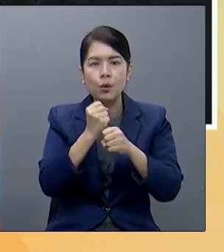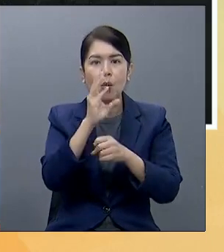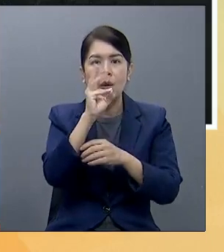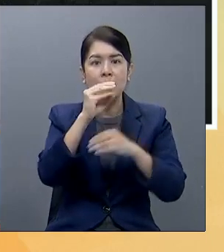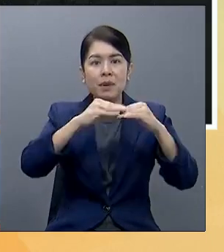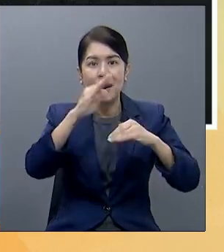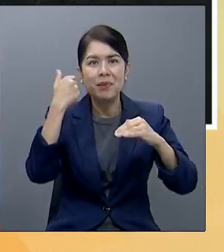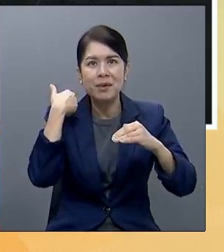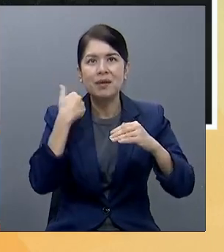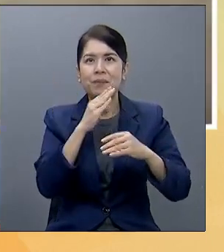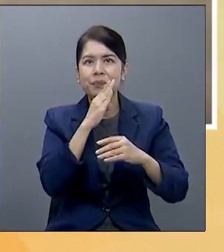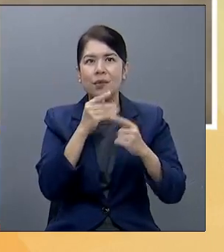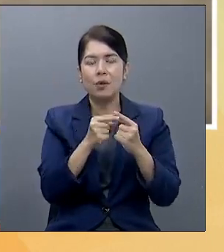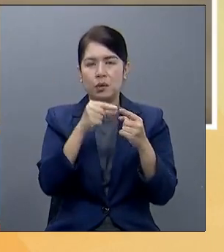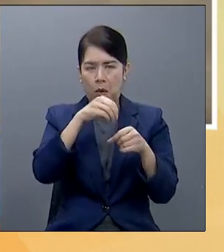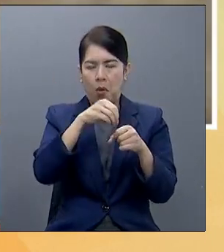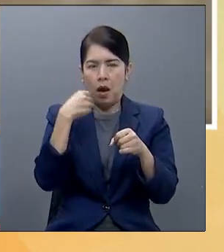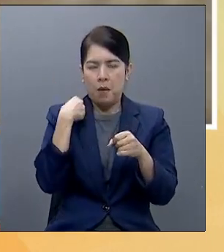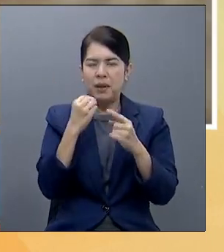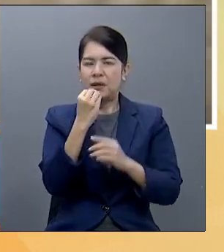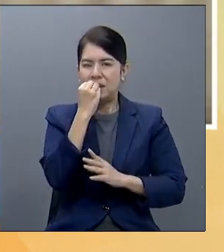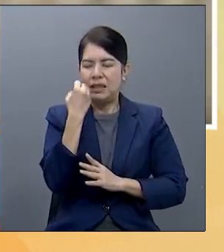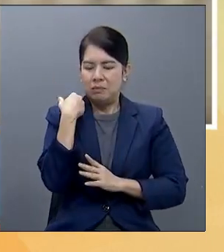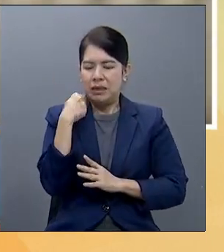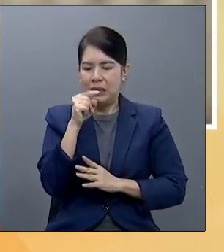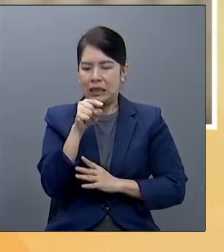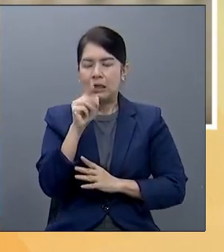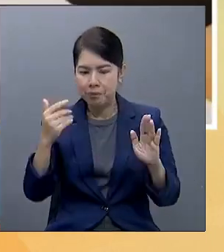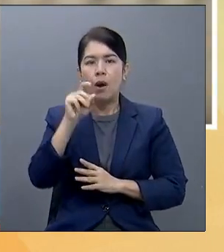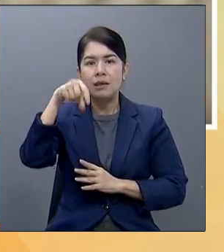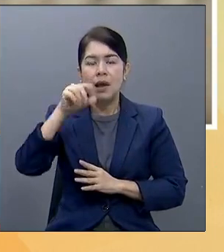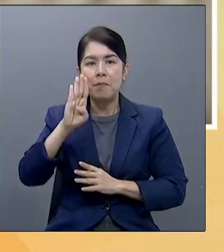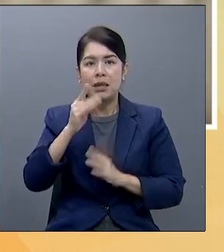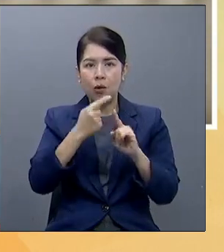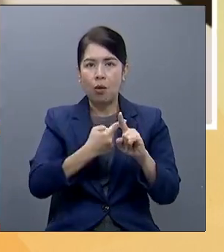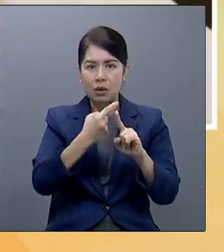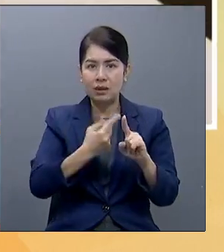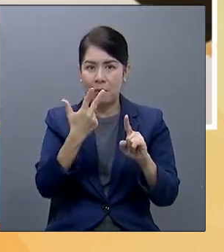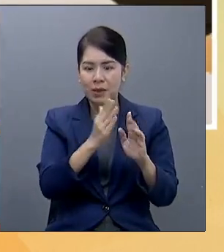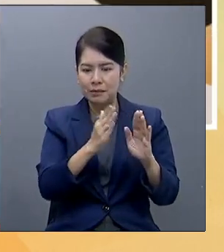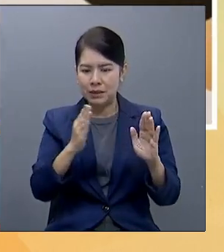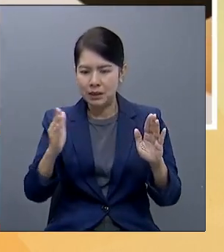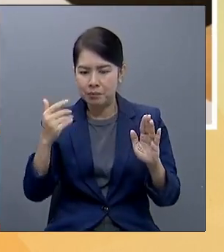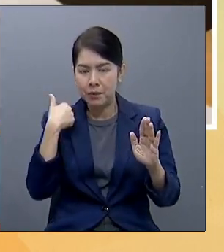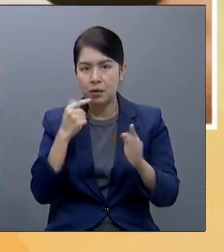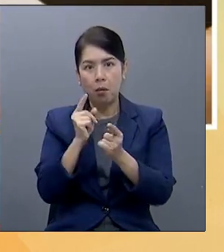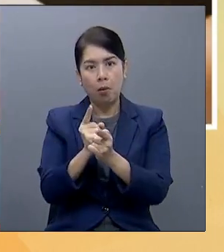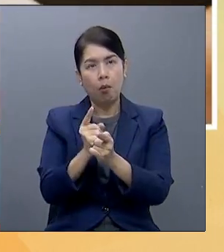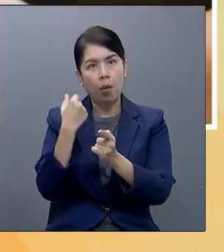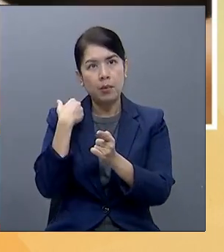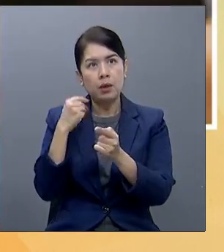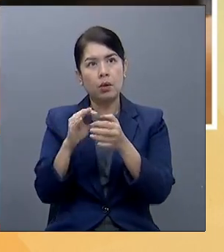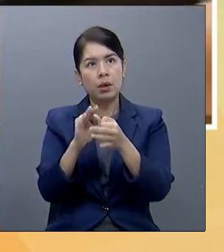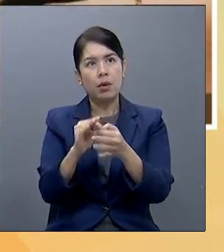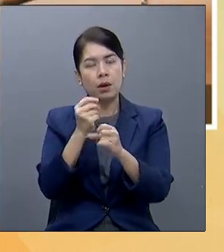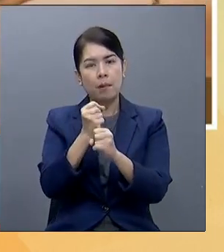ากตัววาซาบินะครับเป็นระยะเวลา3เดือนนะครับก็พบว่าผู้สูงอายุที่ได้รับสารสกัดจากวาซาบิเนี่ยนะครับก็จะมีสกอร์นะครับการทำงาน